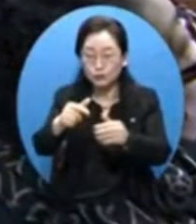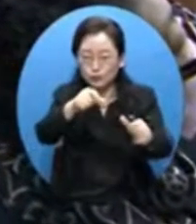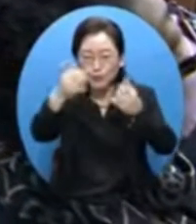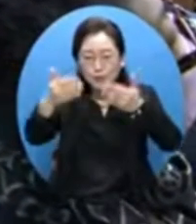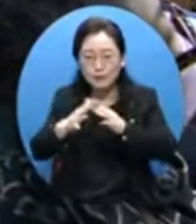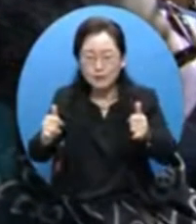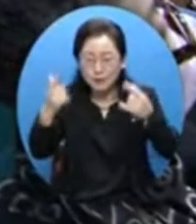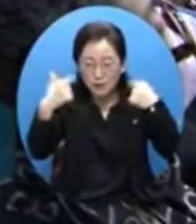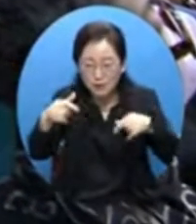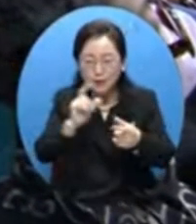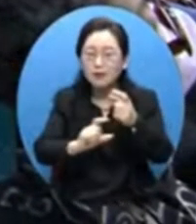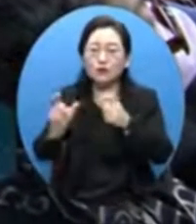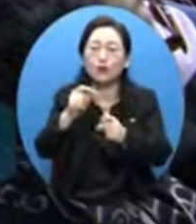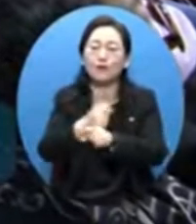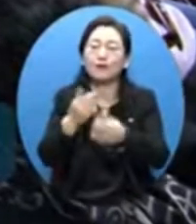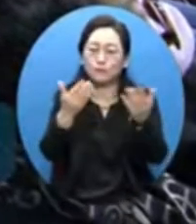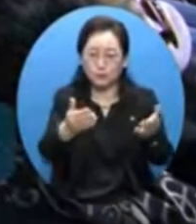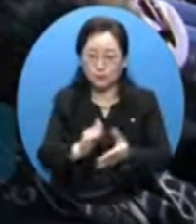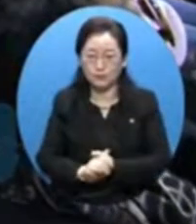구원받는 사람을 날마다 더하게 하시니라.